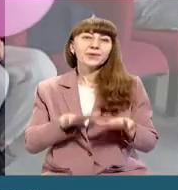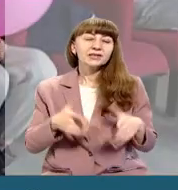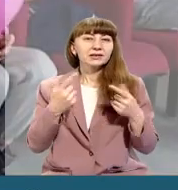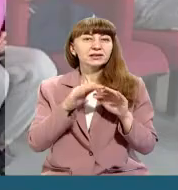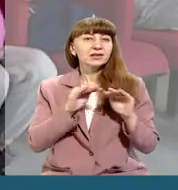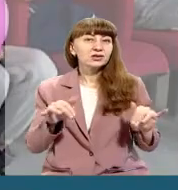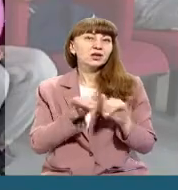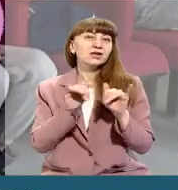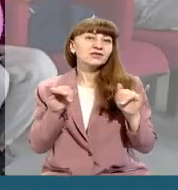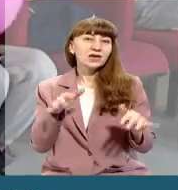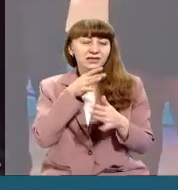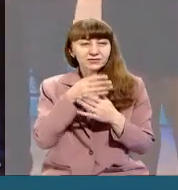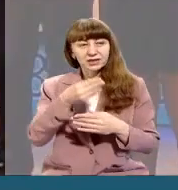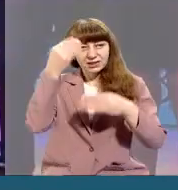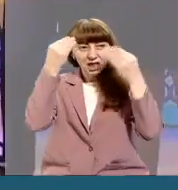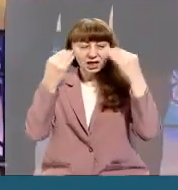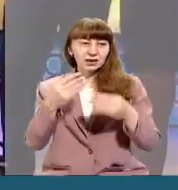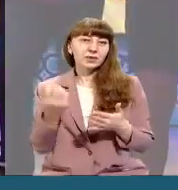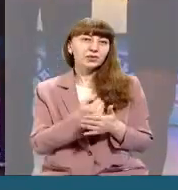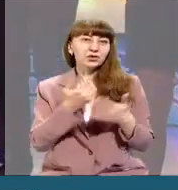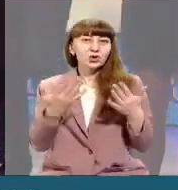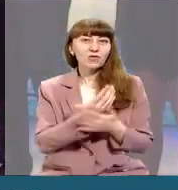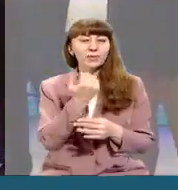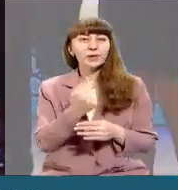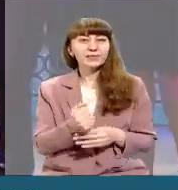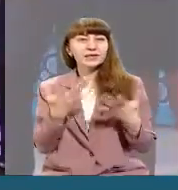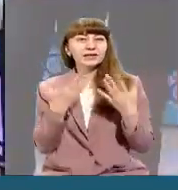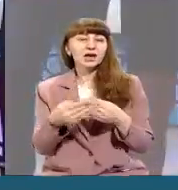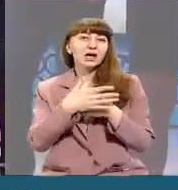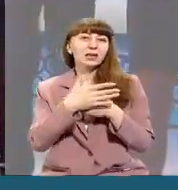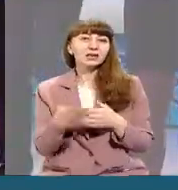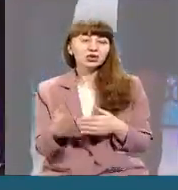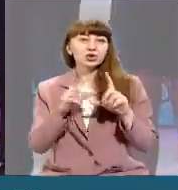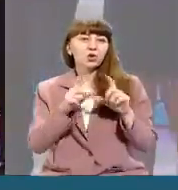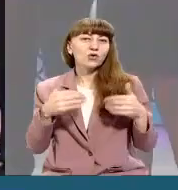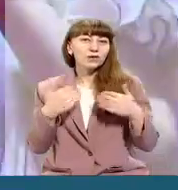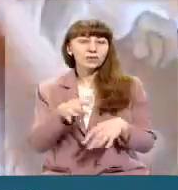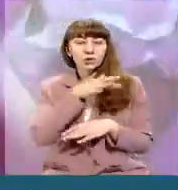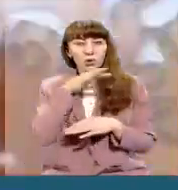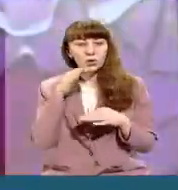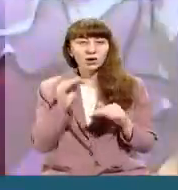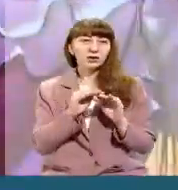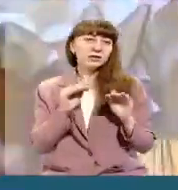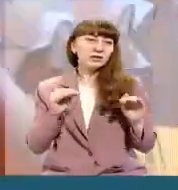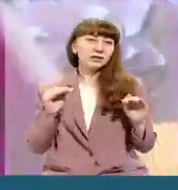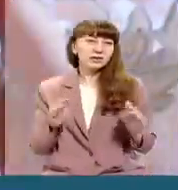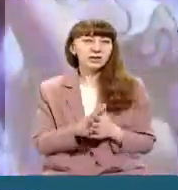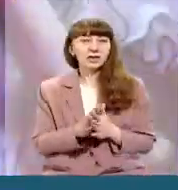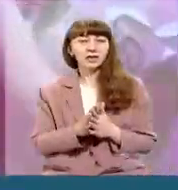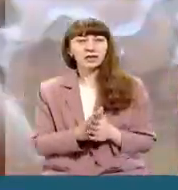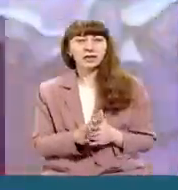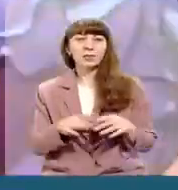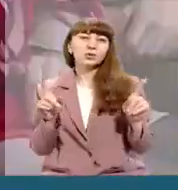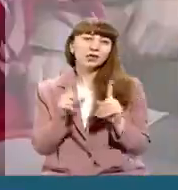дарования развивают свои таланты покоряя ВС новые вершины со дня открытия школа успела выпустить не одну сотню перспективных и подающих